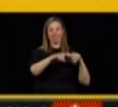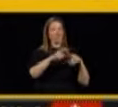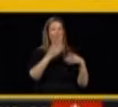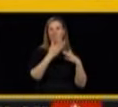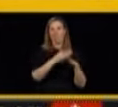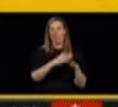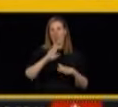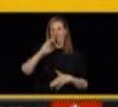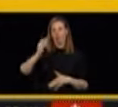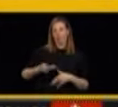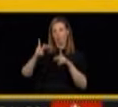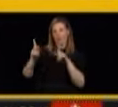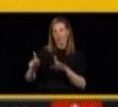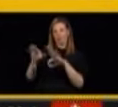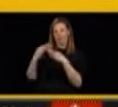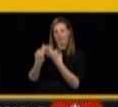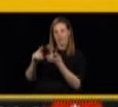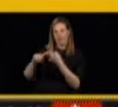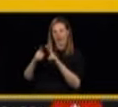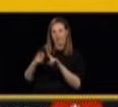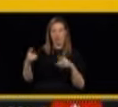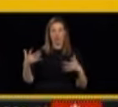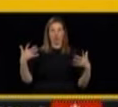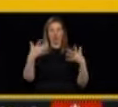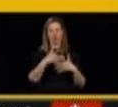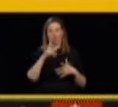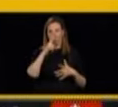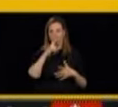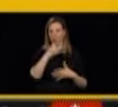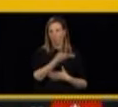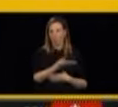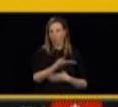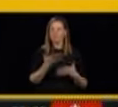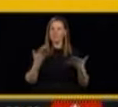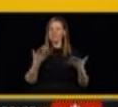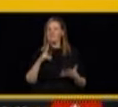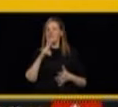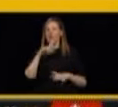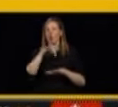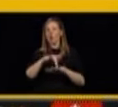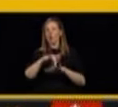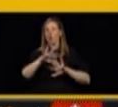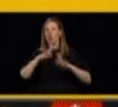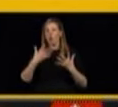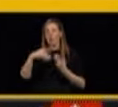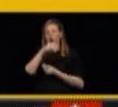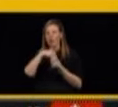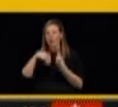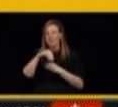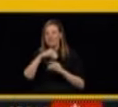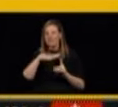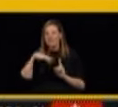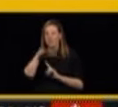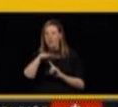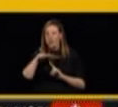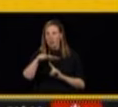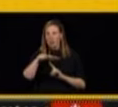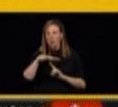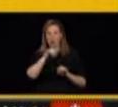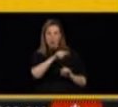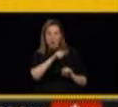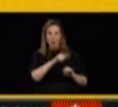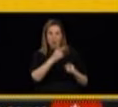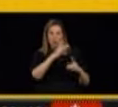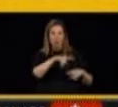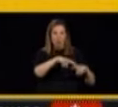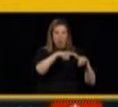On a été pris par surprise. J'aimerais ça savoir comment ça se passe sur le terrain. Est-ce que cette situation-là se répète ailleurs? Est-ce qu'il y a plusieurs